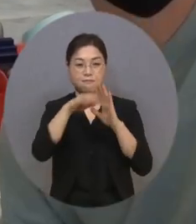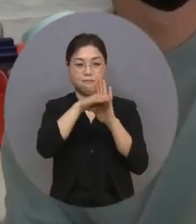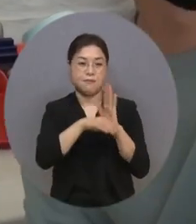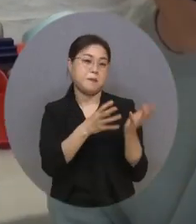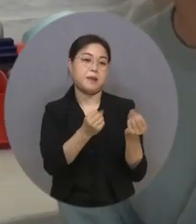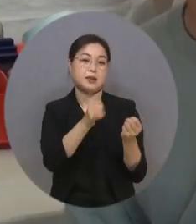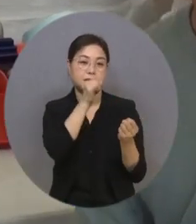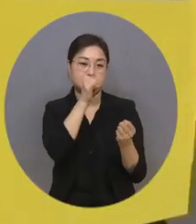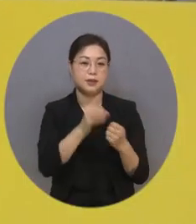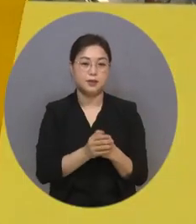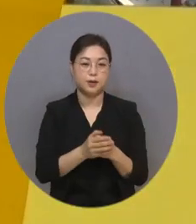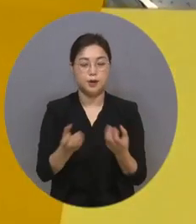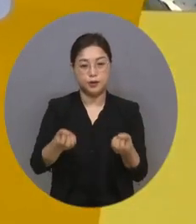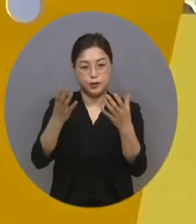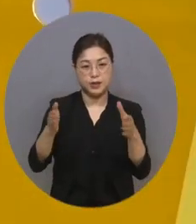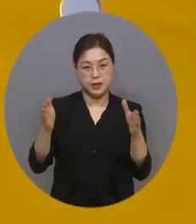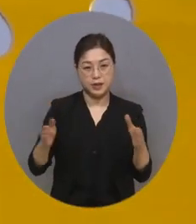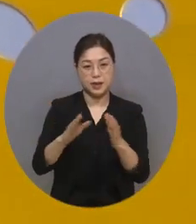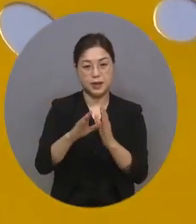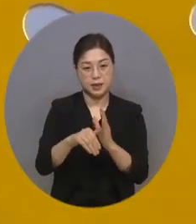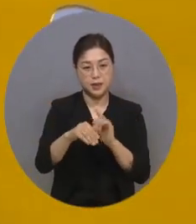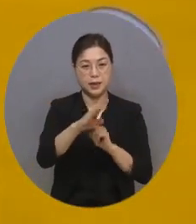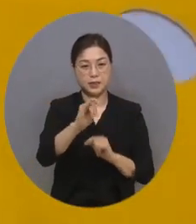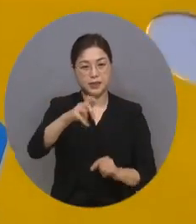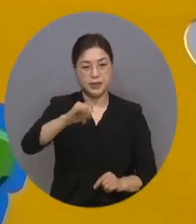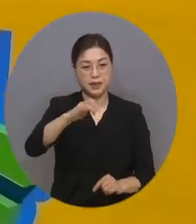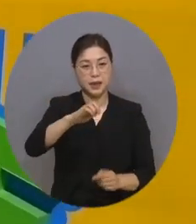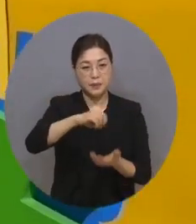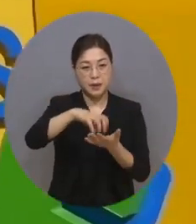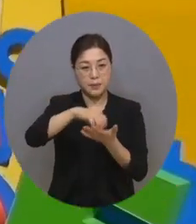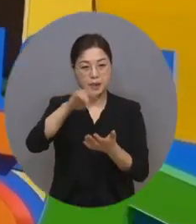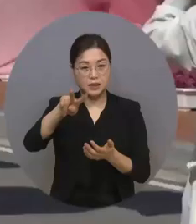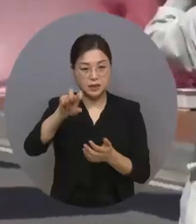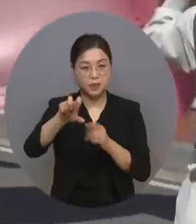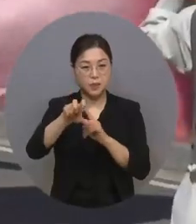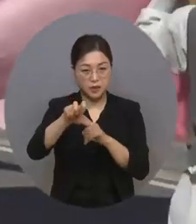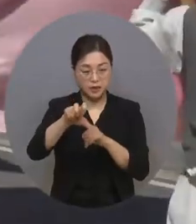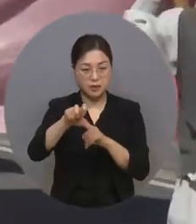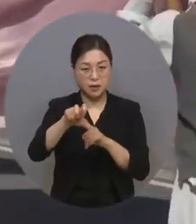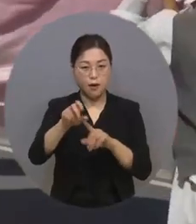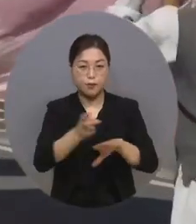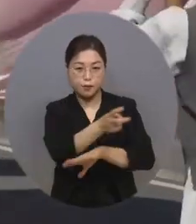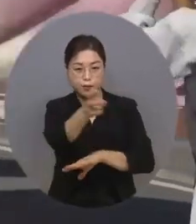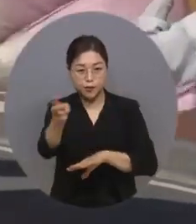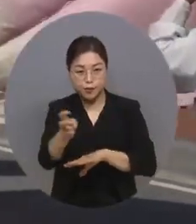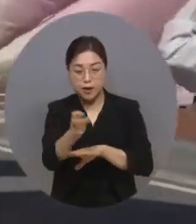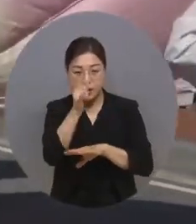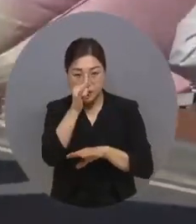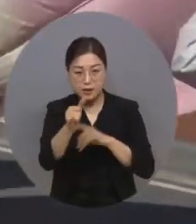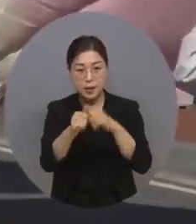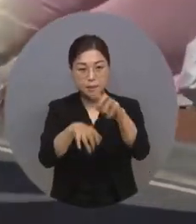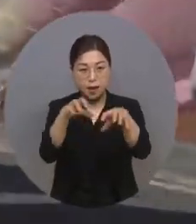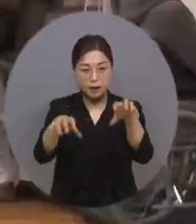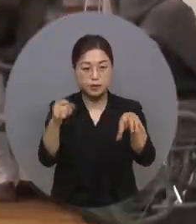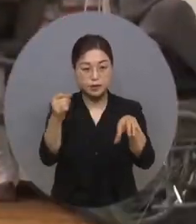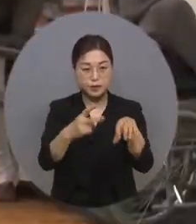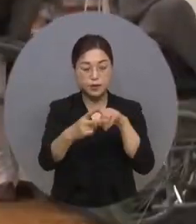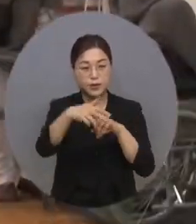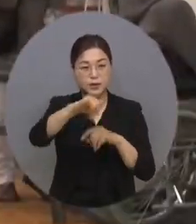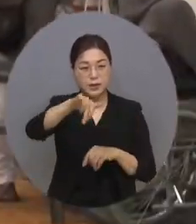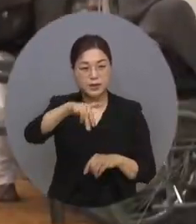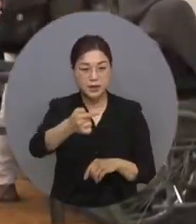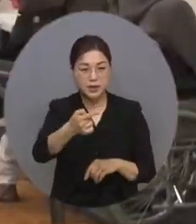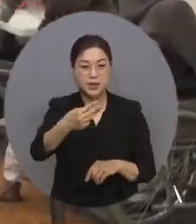선사했고 축제 기간 동안에는 피치빵빵 25인승 래핑 차량을 운영해 치즈마을과 치즈 테마파크를